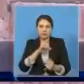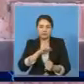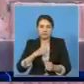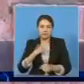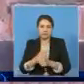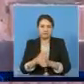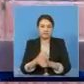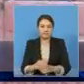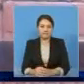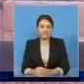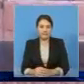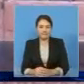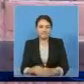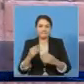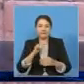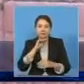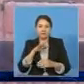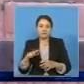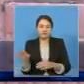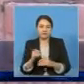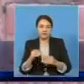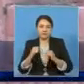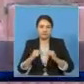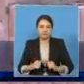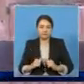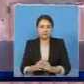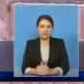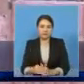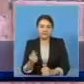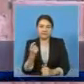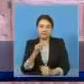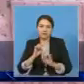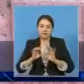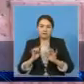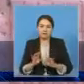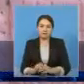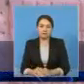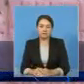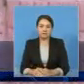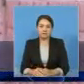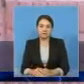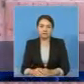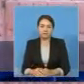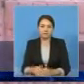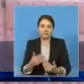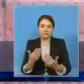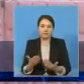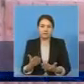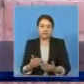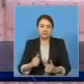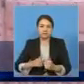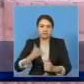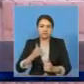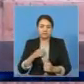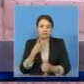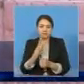дела. Профессионалы все такие, они спокойные, мало говорят, и они стараются себе